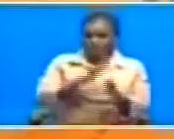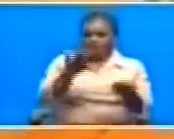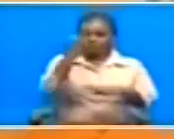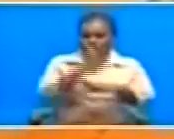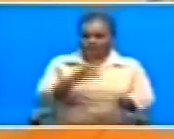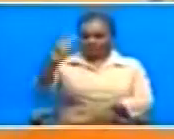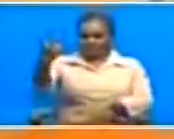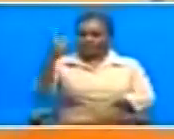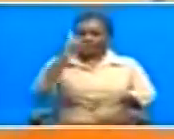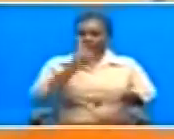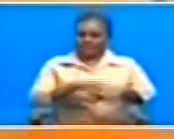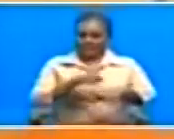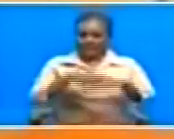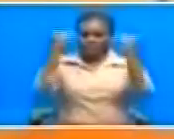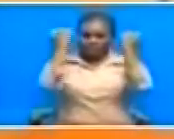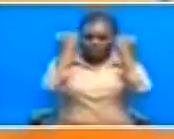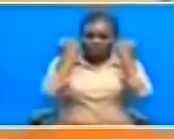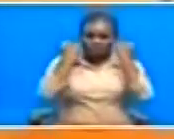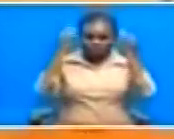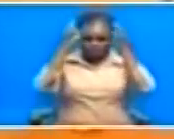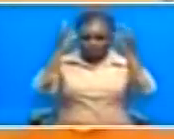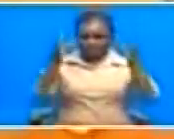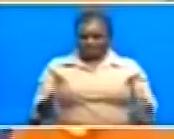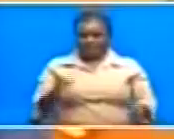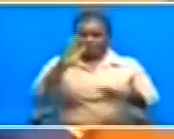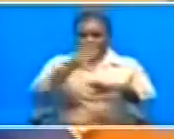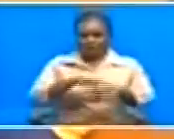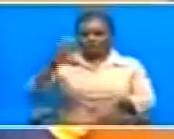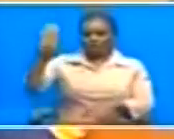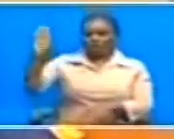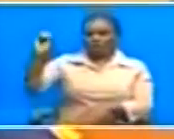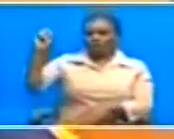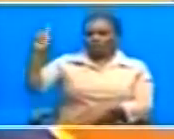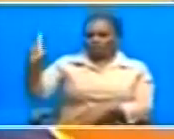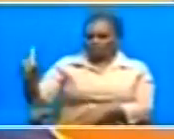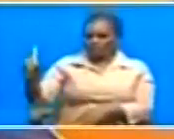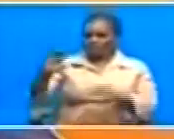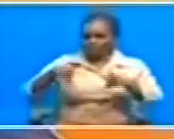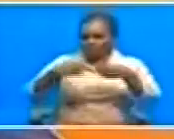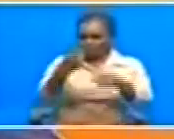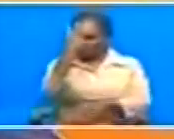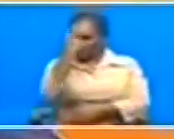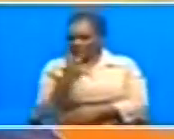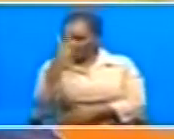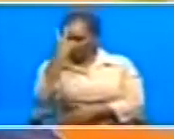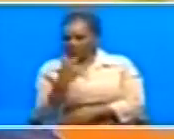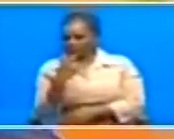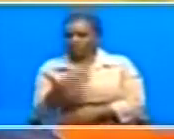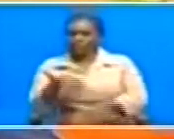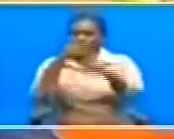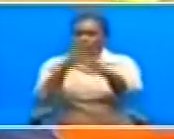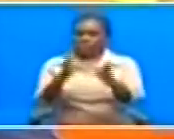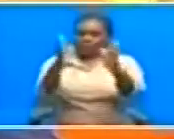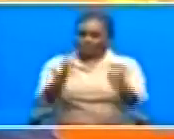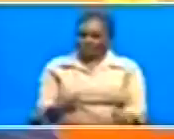ni mara ya pili mtazamaji kwa Mahakama Kuu kufanya uamuzi kuhusu bondi ambayo hakimu amempa mshukiwa huyo. John Juma na